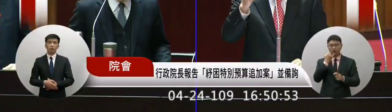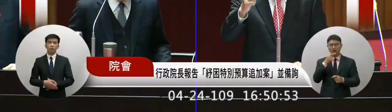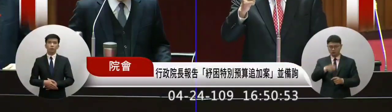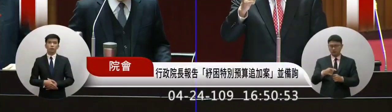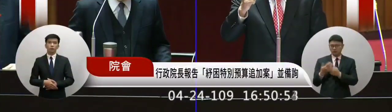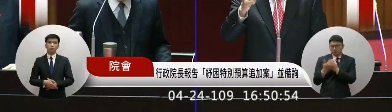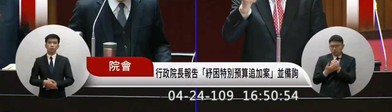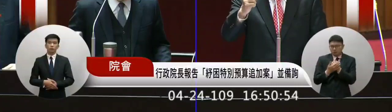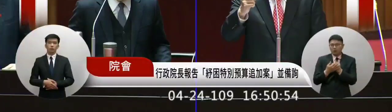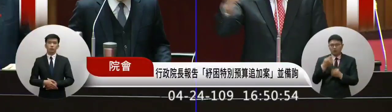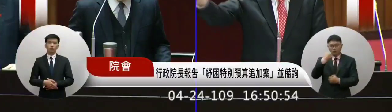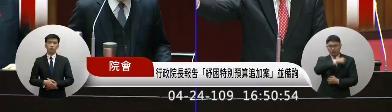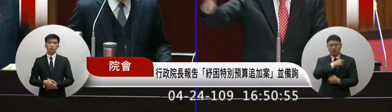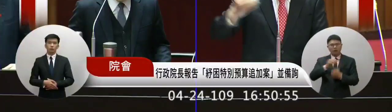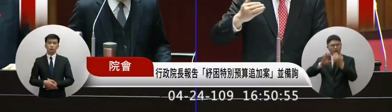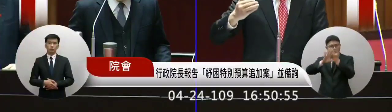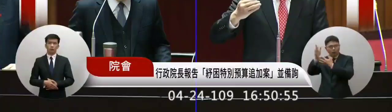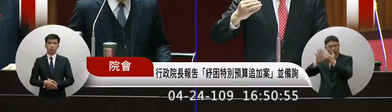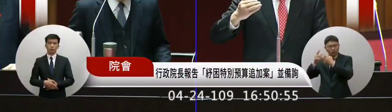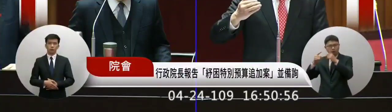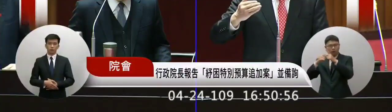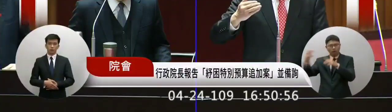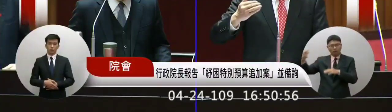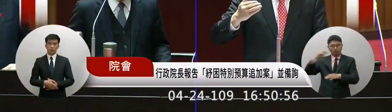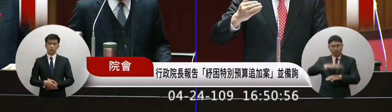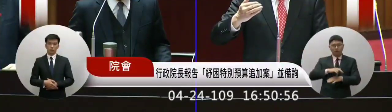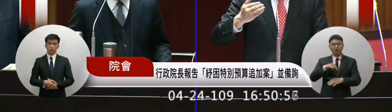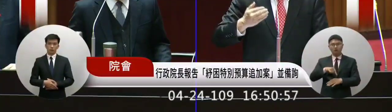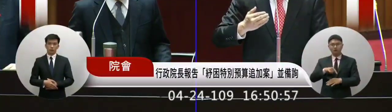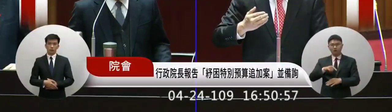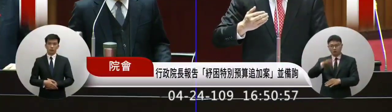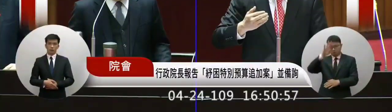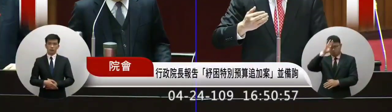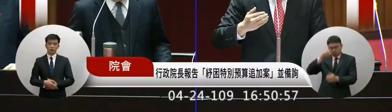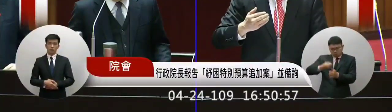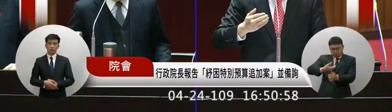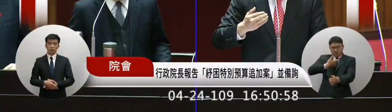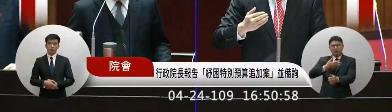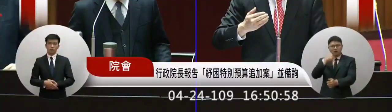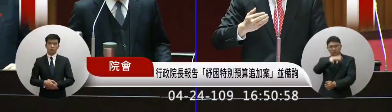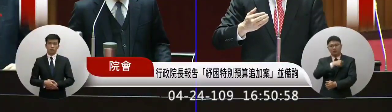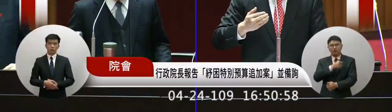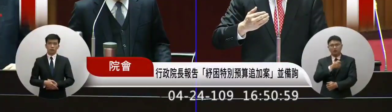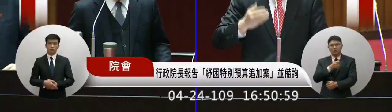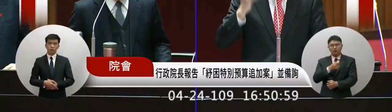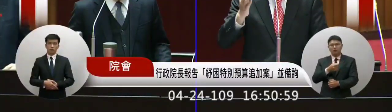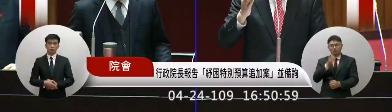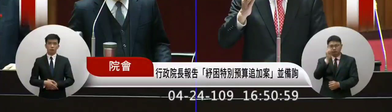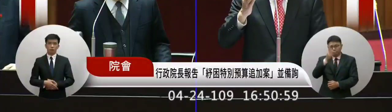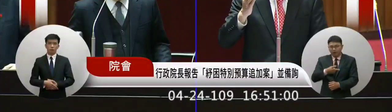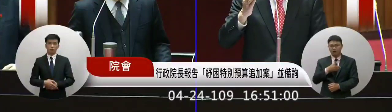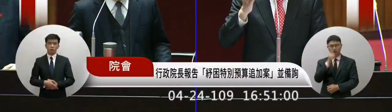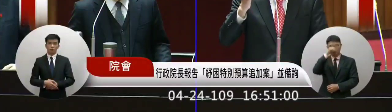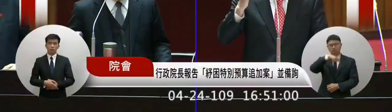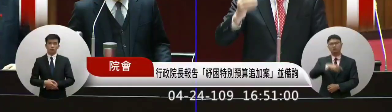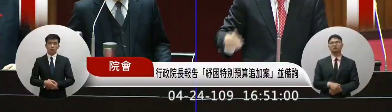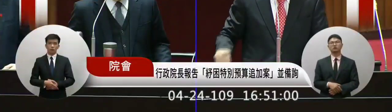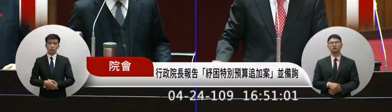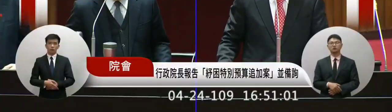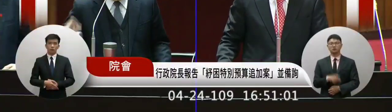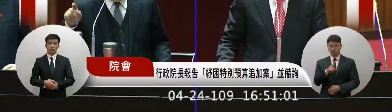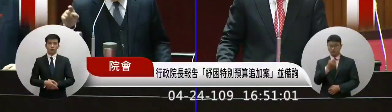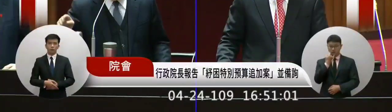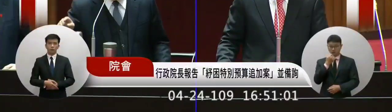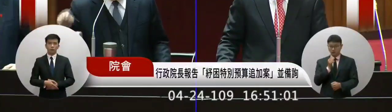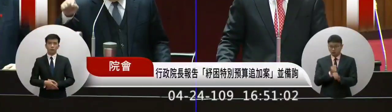绝对不能让国外的这些人再把病毒带进台湾，二次感染。院长，你能做